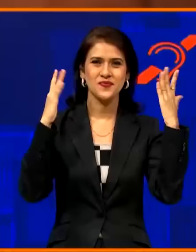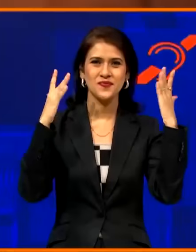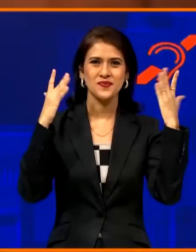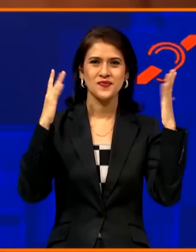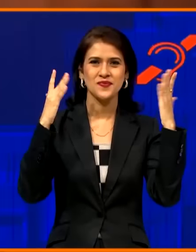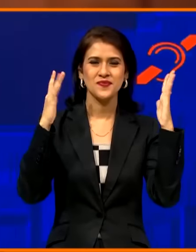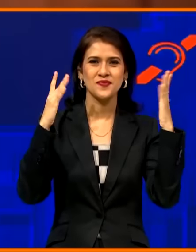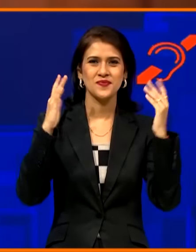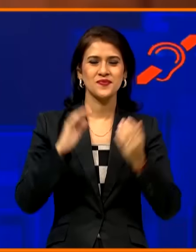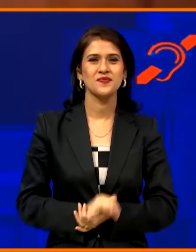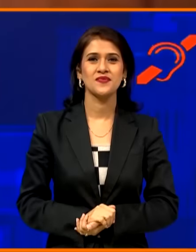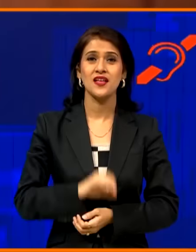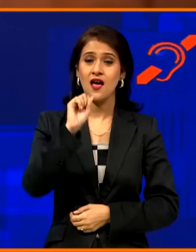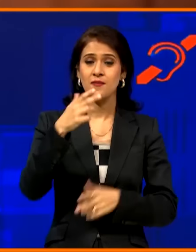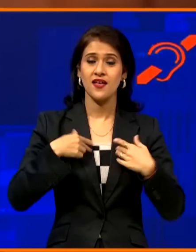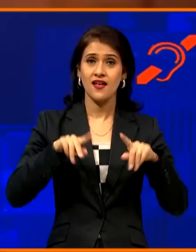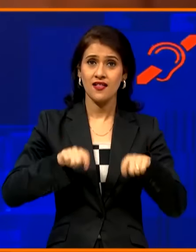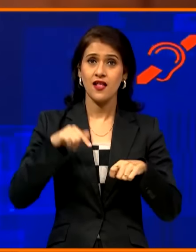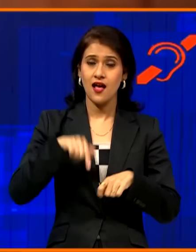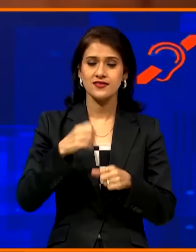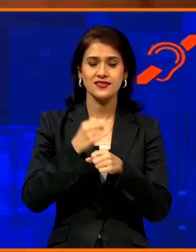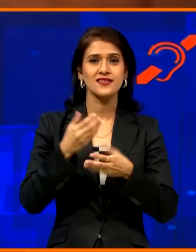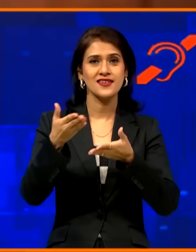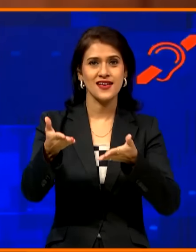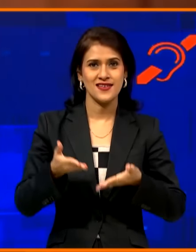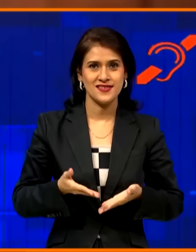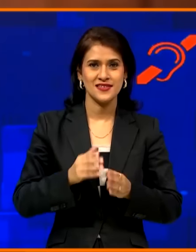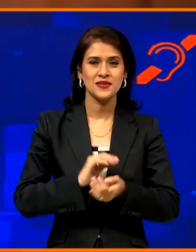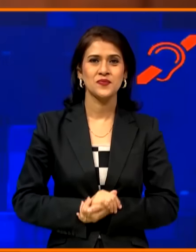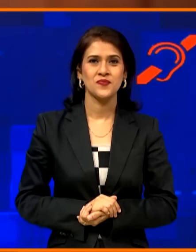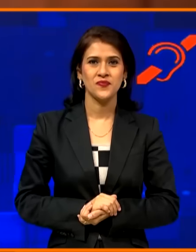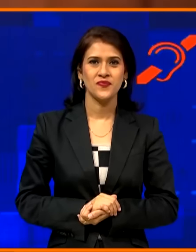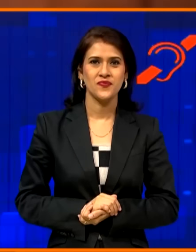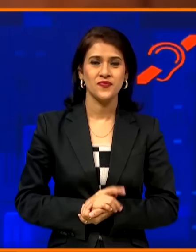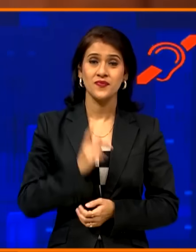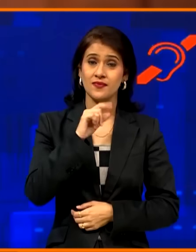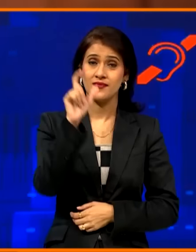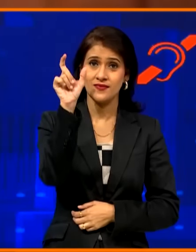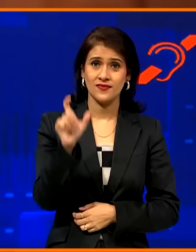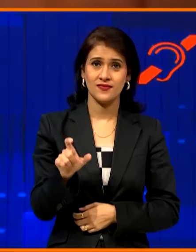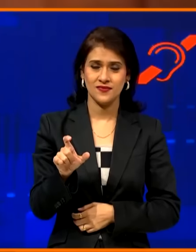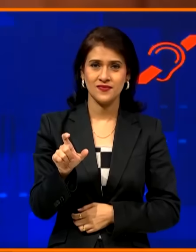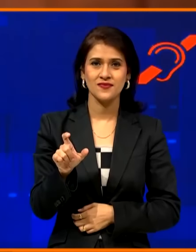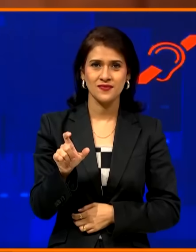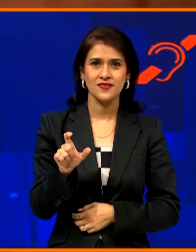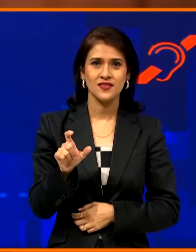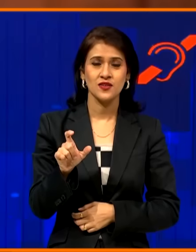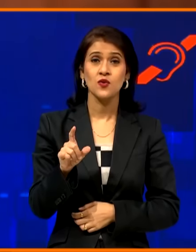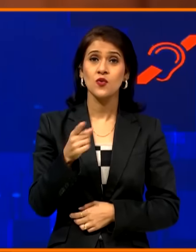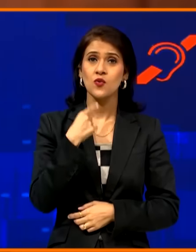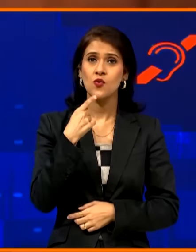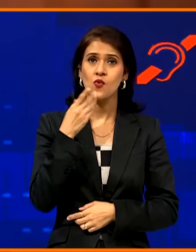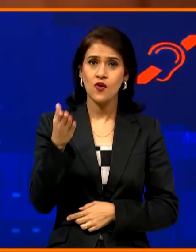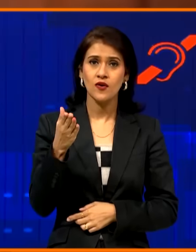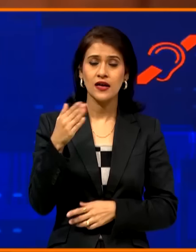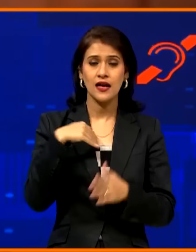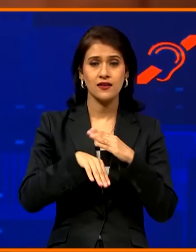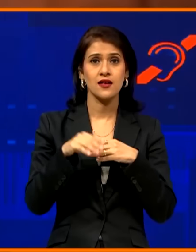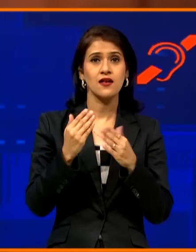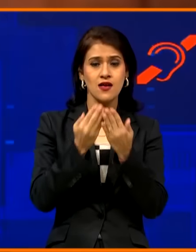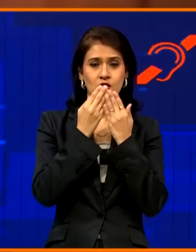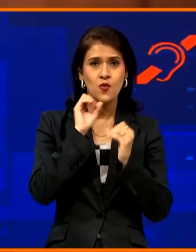साथ आपकी अदालत में आज हमारे मेहमान है एक ऐसी शख्सियत जिन्होंने इस्लामिक